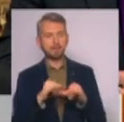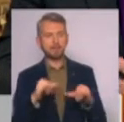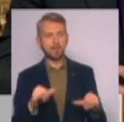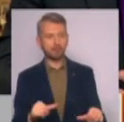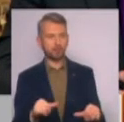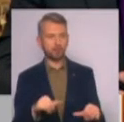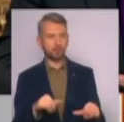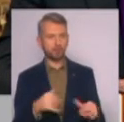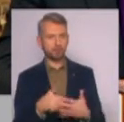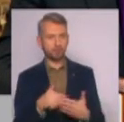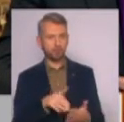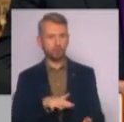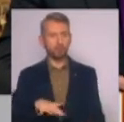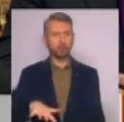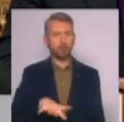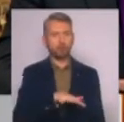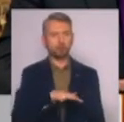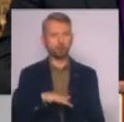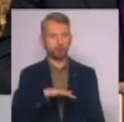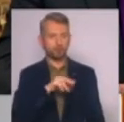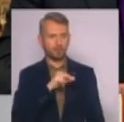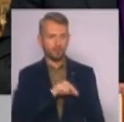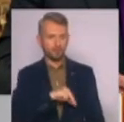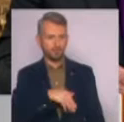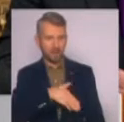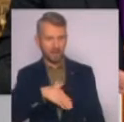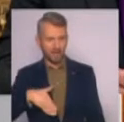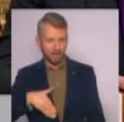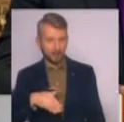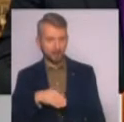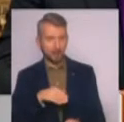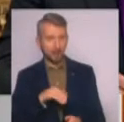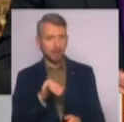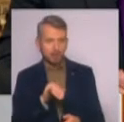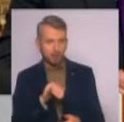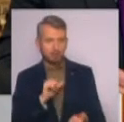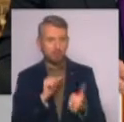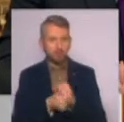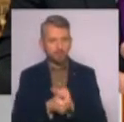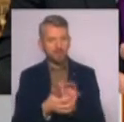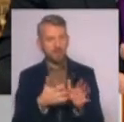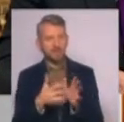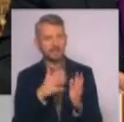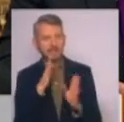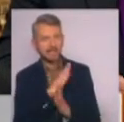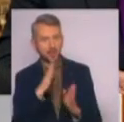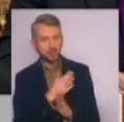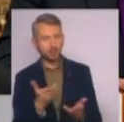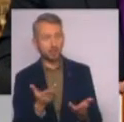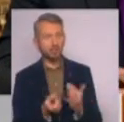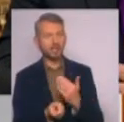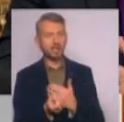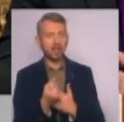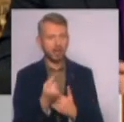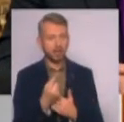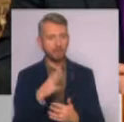буцімто площу функціональної тканини і за цього покрити дефіцит кисню, який виникає